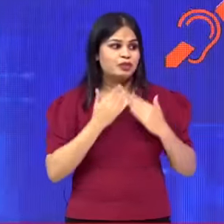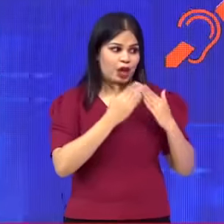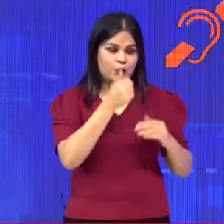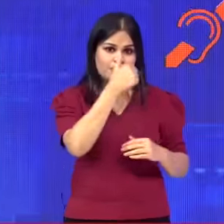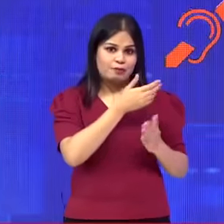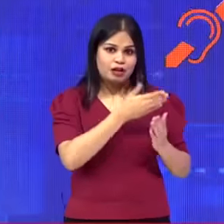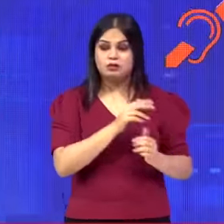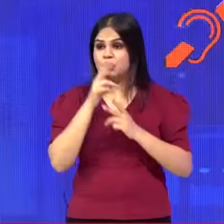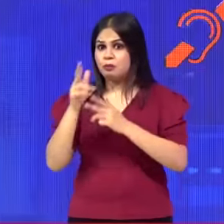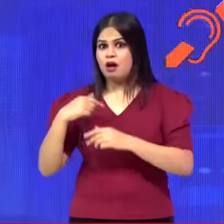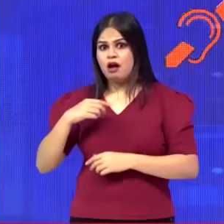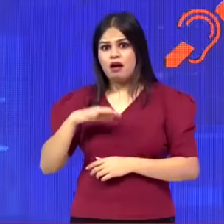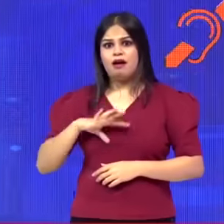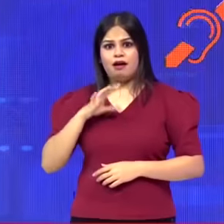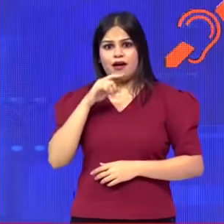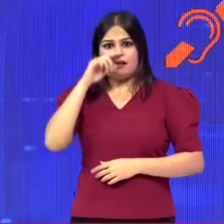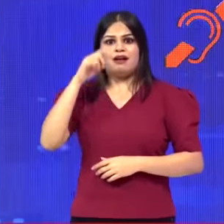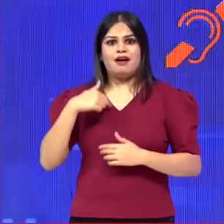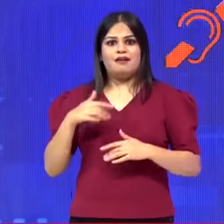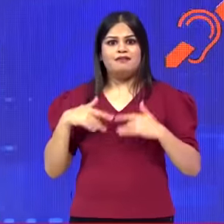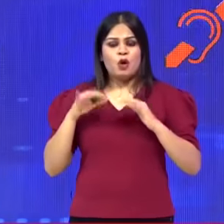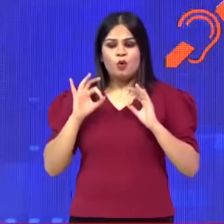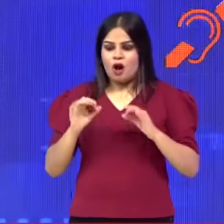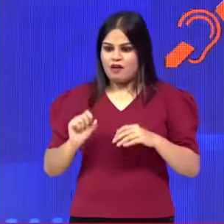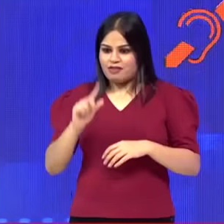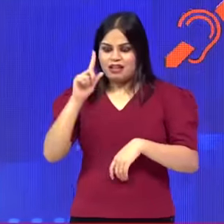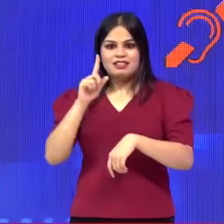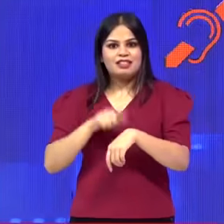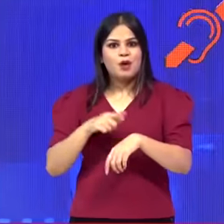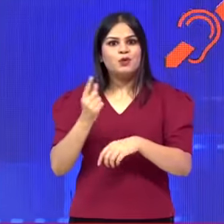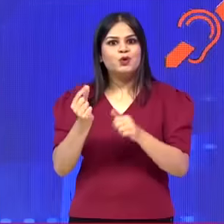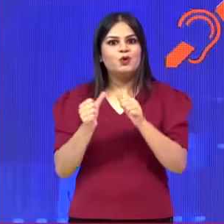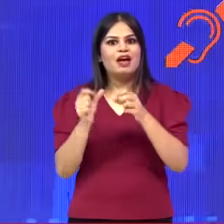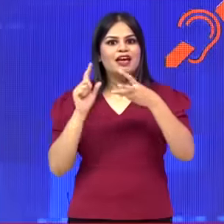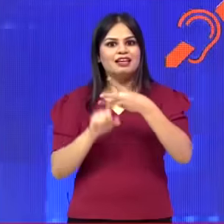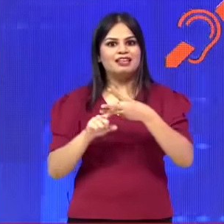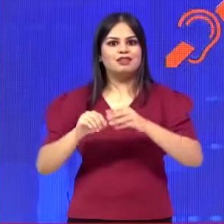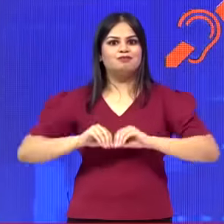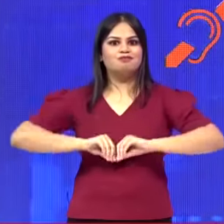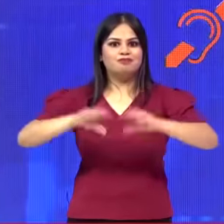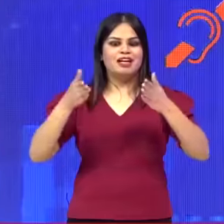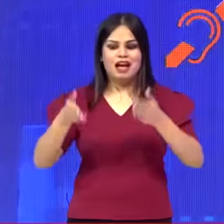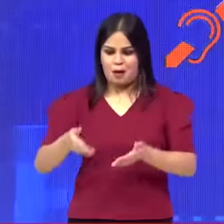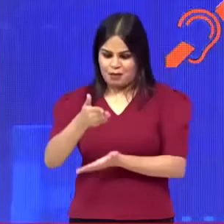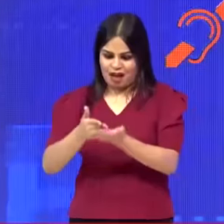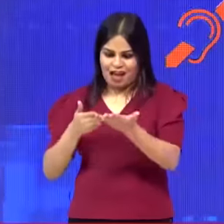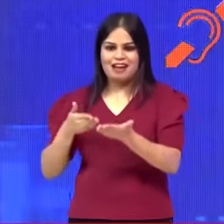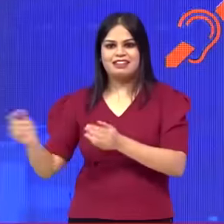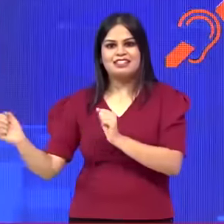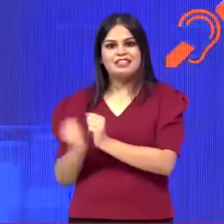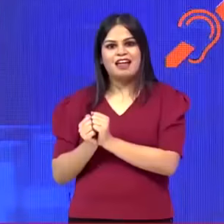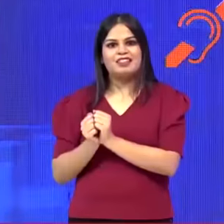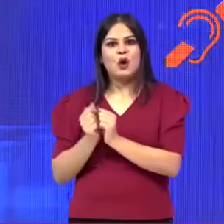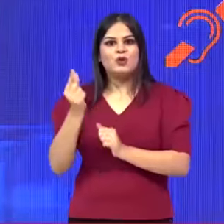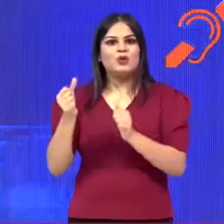honored कि ये लॉन्च है, मैं पहले एपिसोड में हूँ और मैं आपके साथ ये केक काट रहा हूँ इंडिया टीवी को